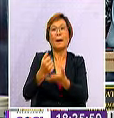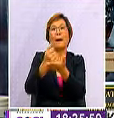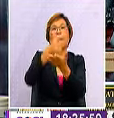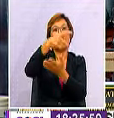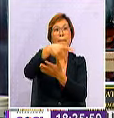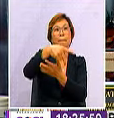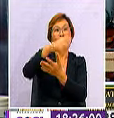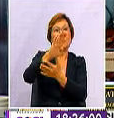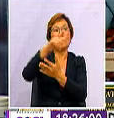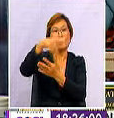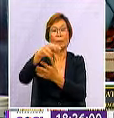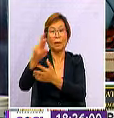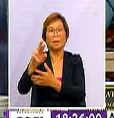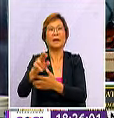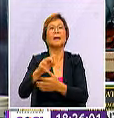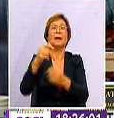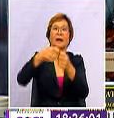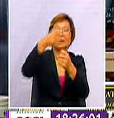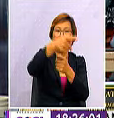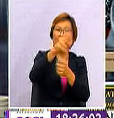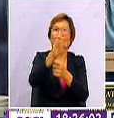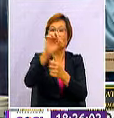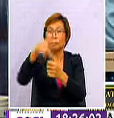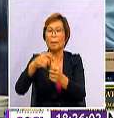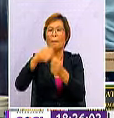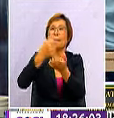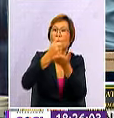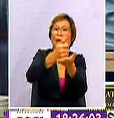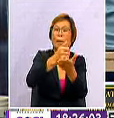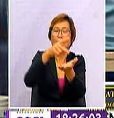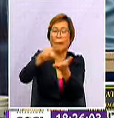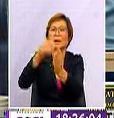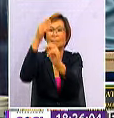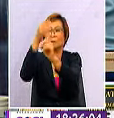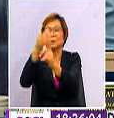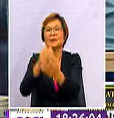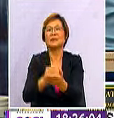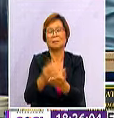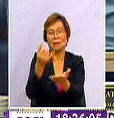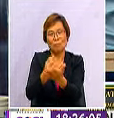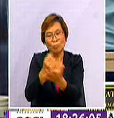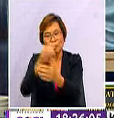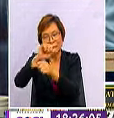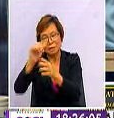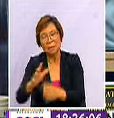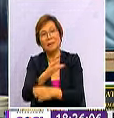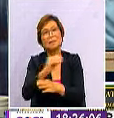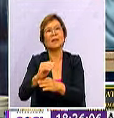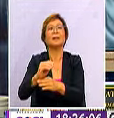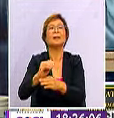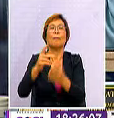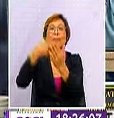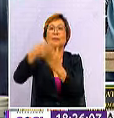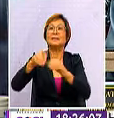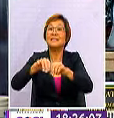rakyat, pengeluaran caruman KWSP, bantuan pembayaran bersasar, lanjutan skim insurans pekerjaan dan program jaringan